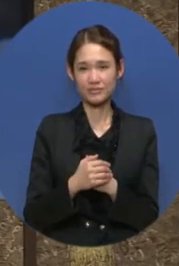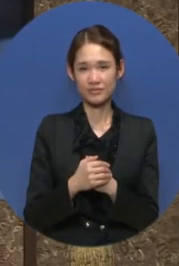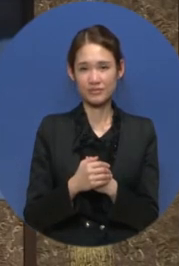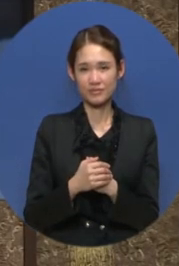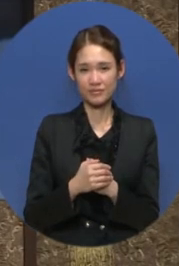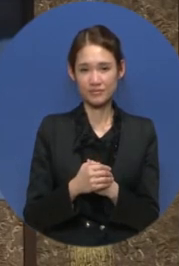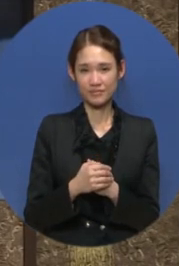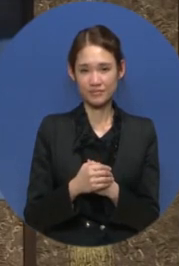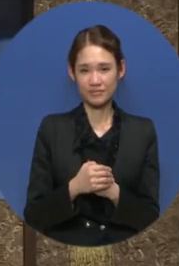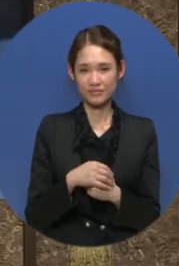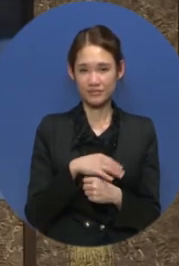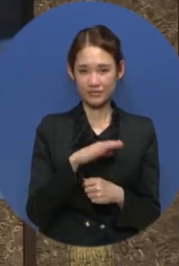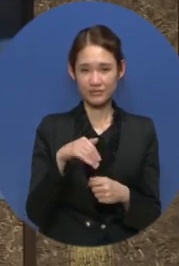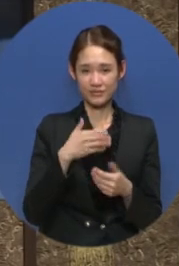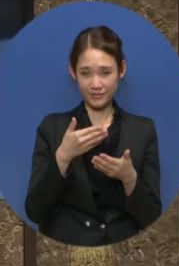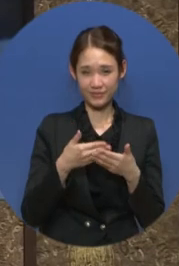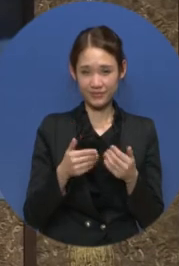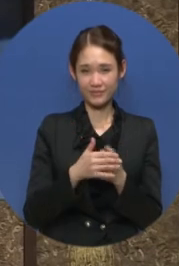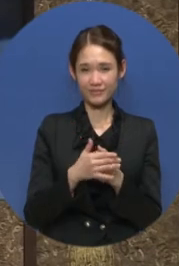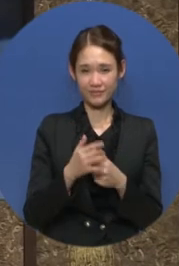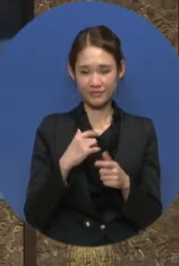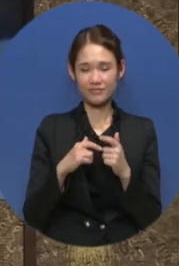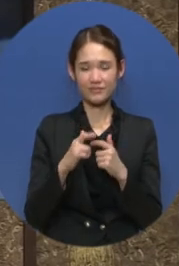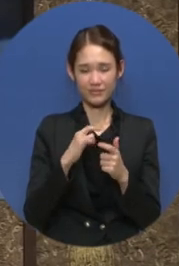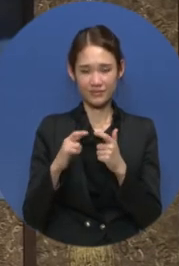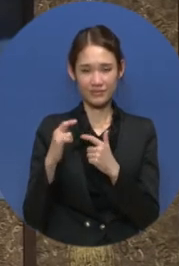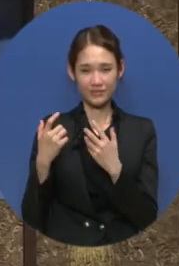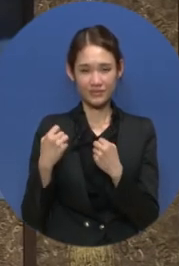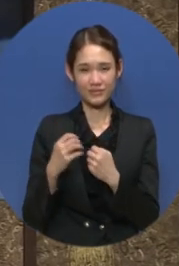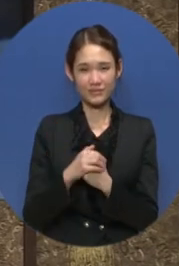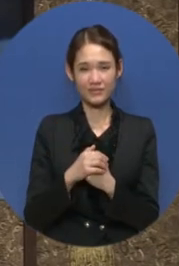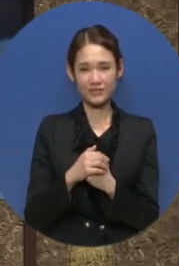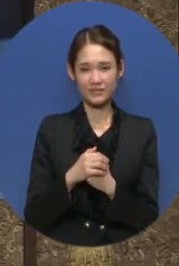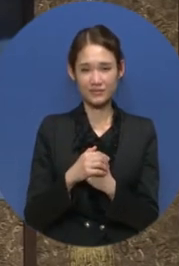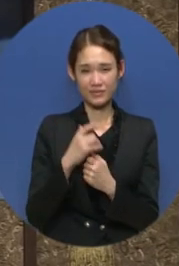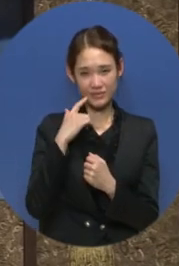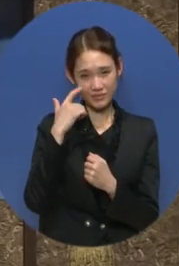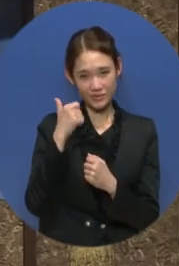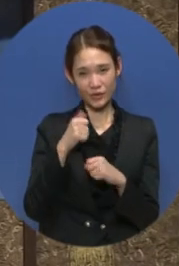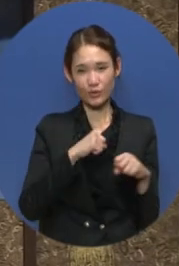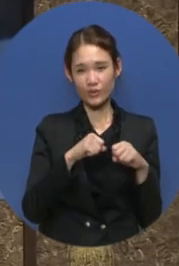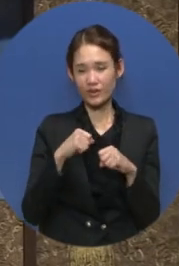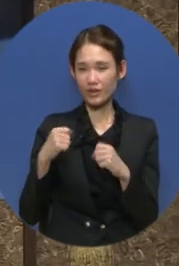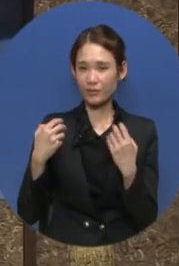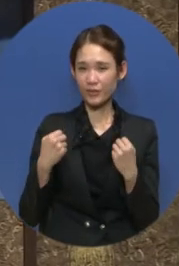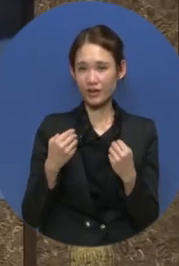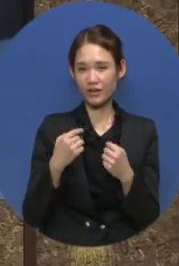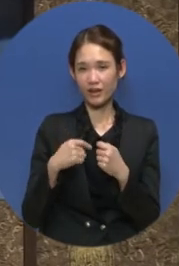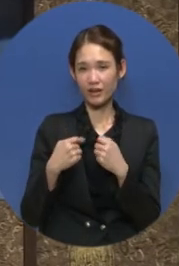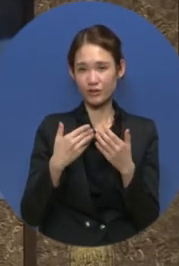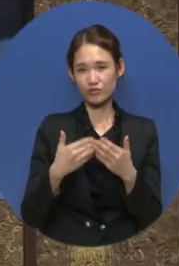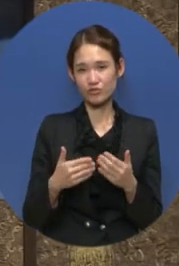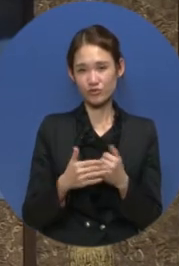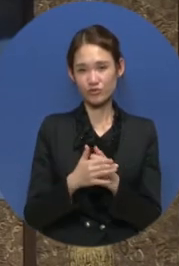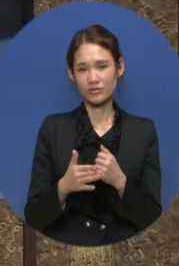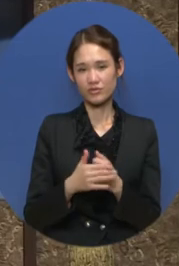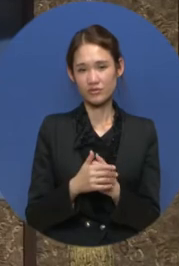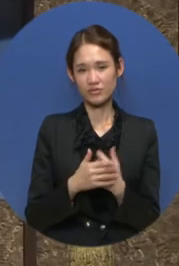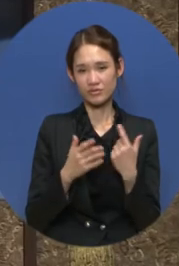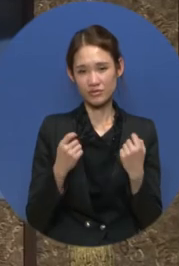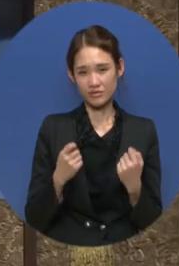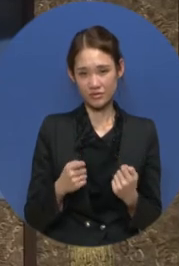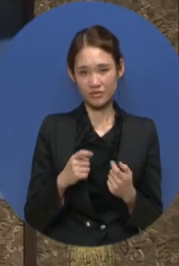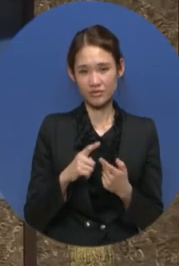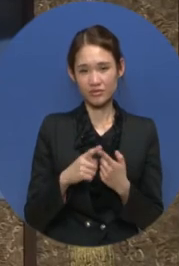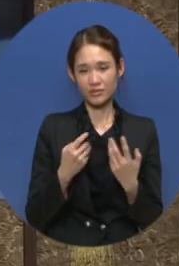그분들이 잘한 것은 또 나한테 전해주니까 네. 법도 많이 또 우리 또 목사님 같은 경우에는 목회 활동에 대해서 또 알려주니까 네. 그